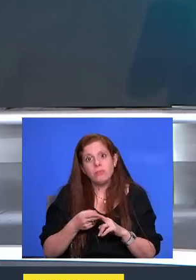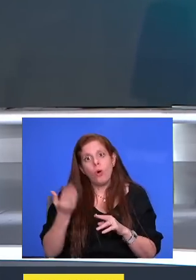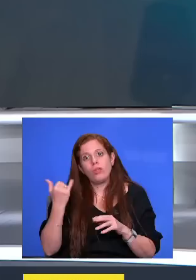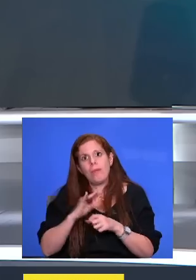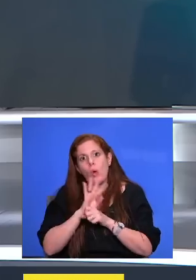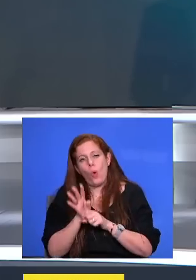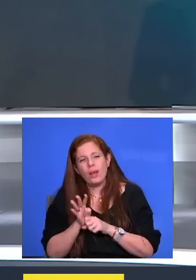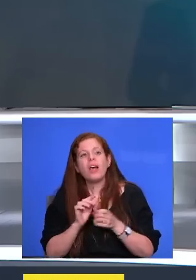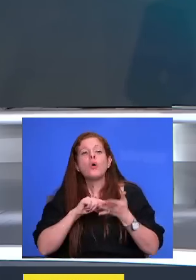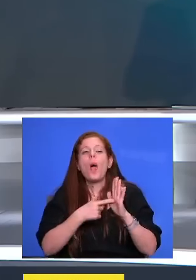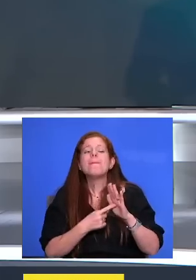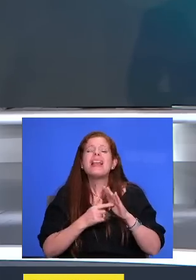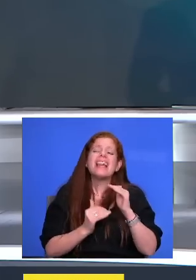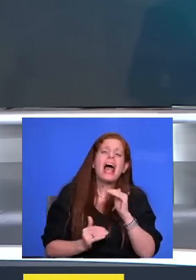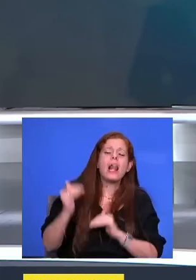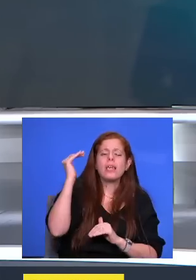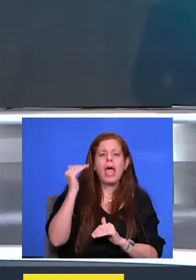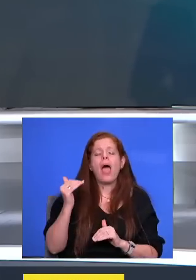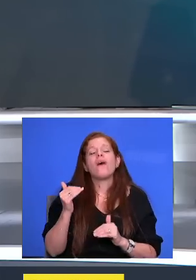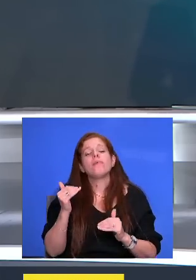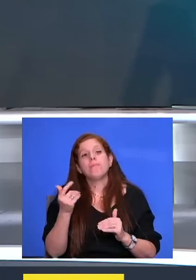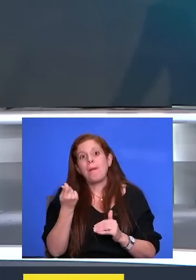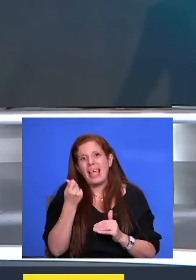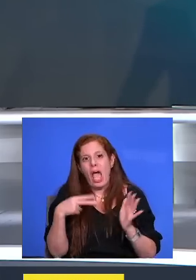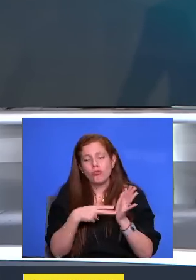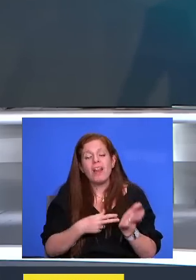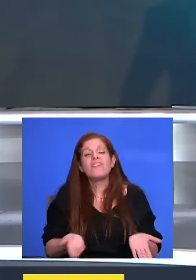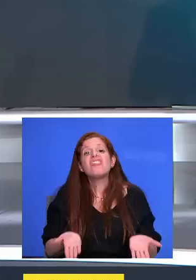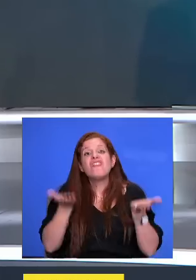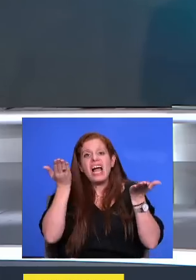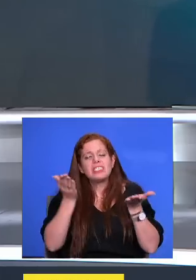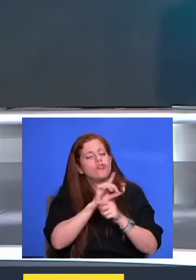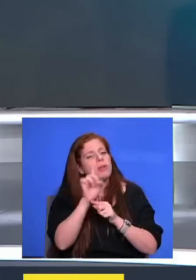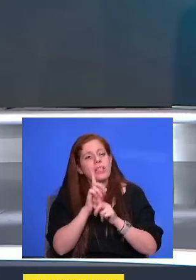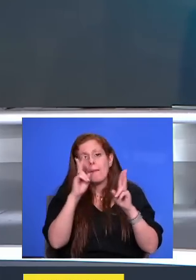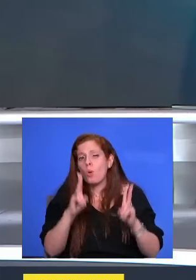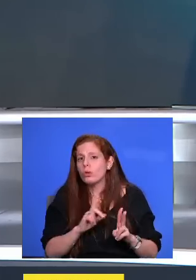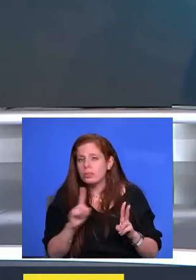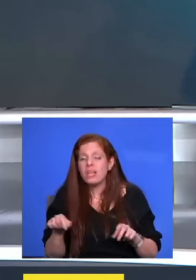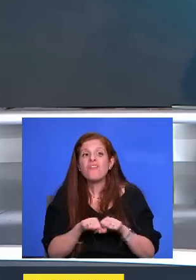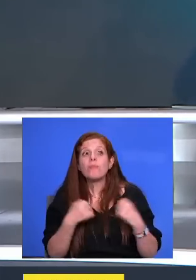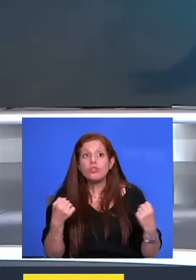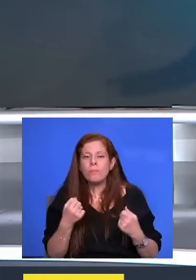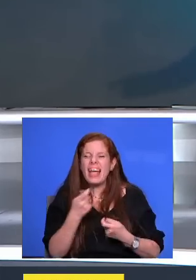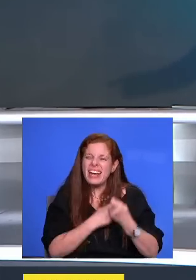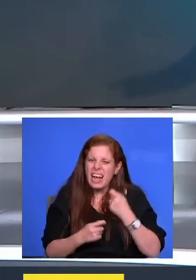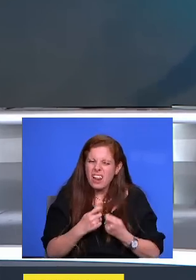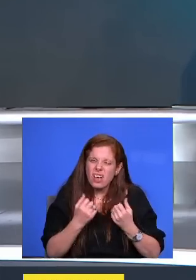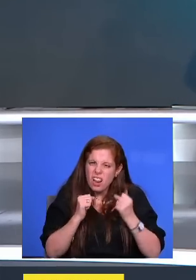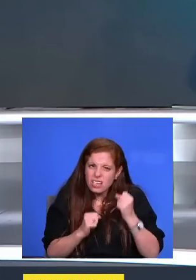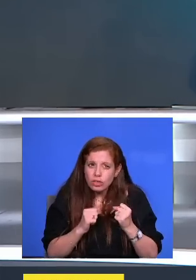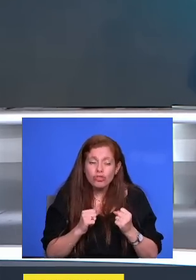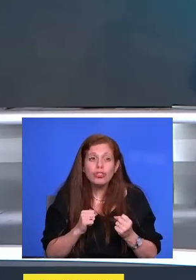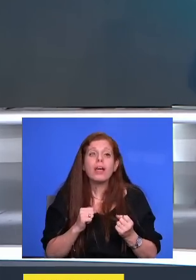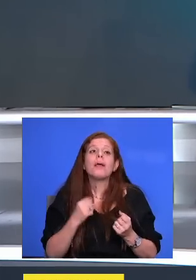עולמי, לזינוק במחירי החשמל ולאינפלציה שבינתיים פשוט לא עוצרת. ומשבר כלכלי עמוק מוביל בדרך כלל בהיסטוריה